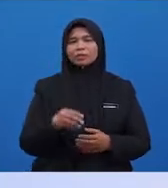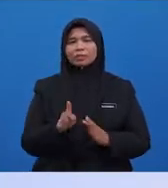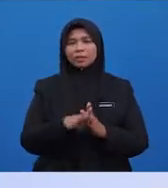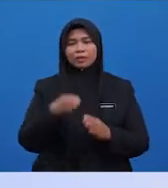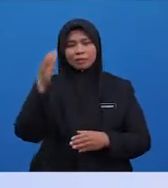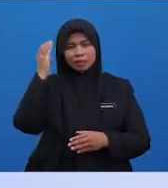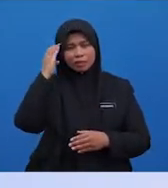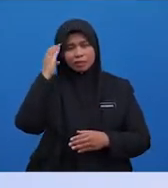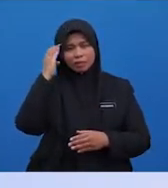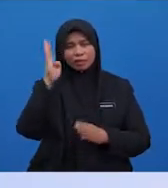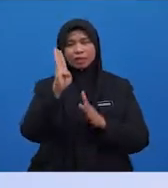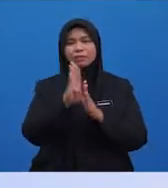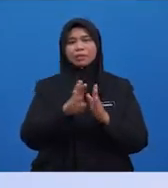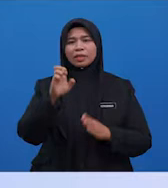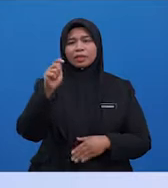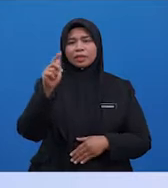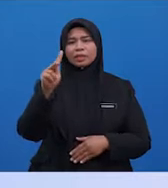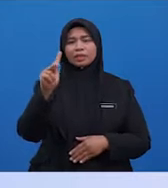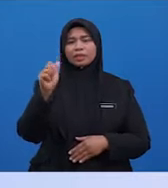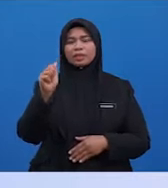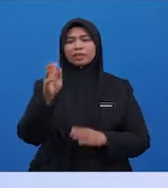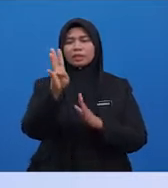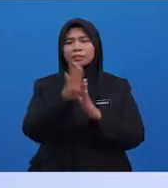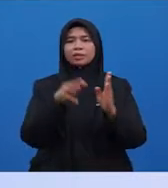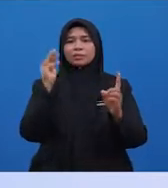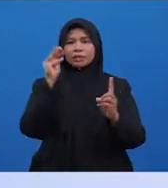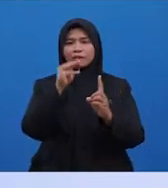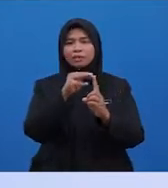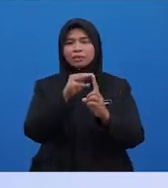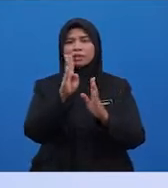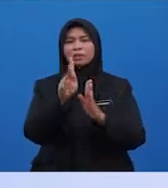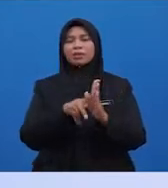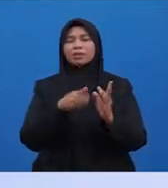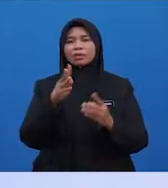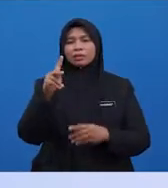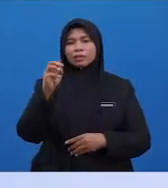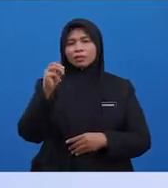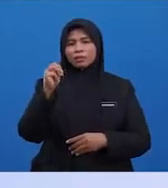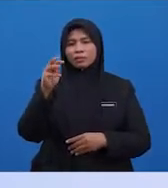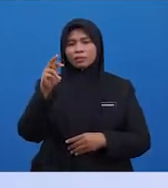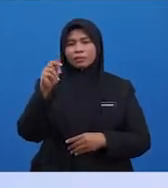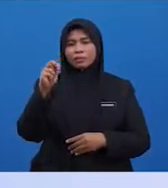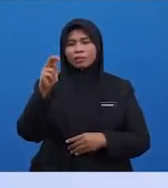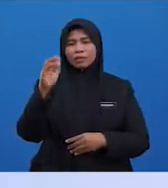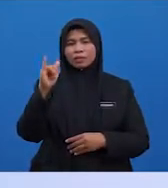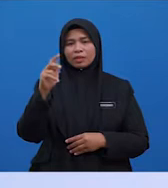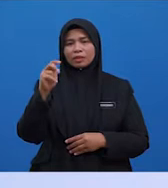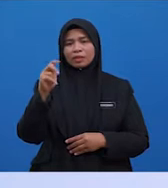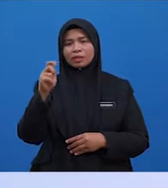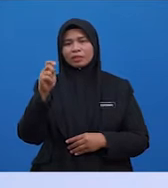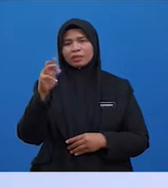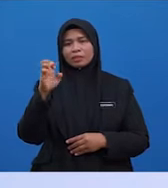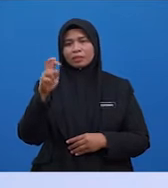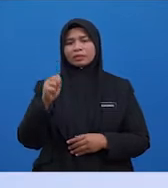Berpengetahuan, beretika, bermatlamat, berkomitmen, bermotivasi,